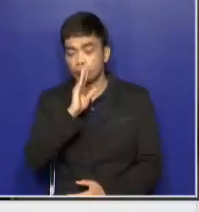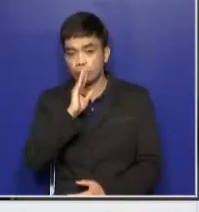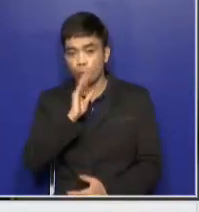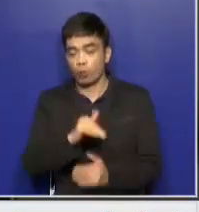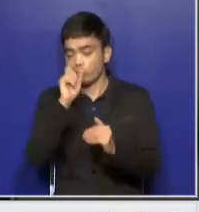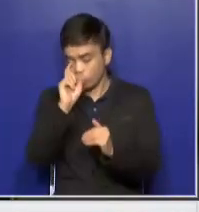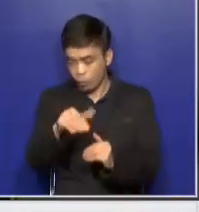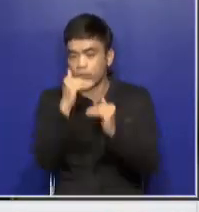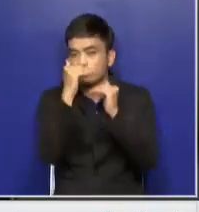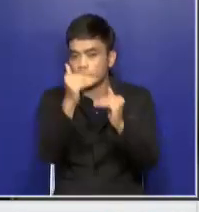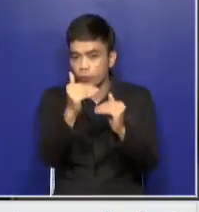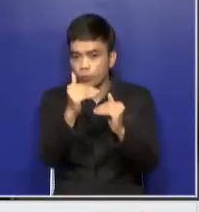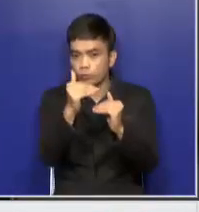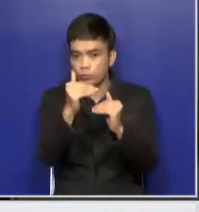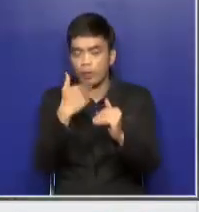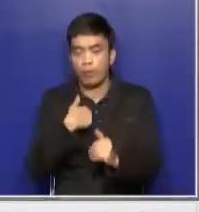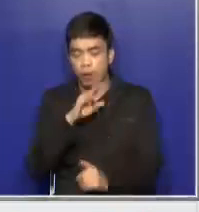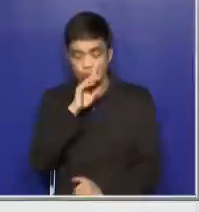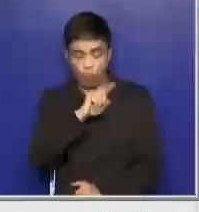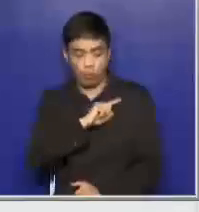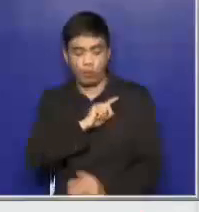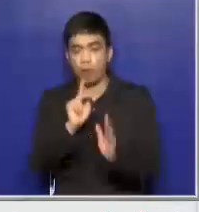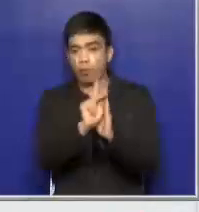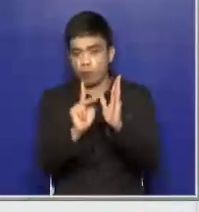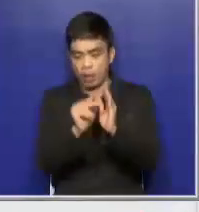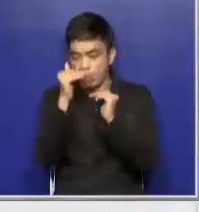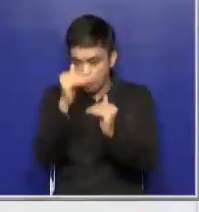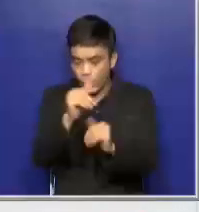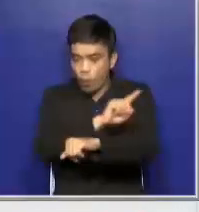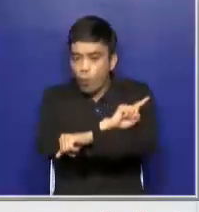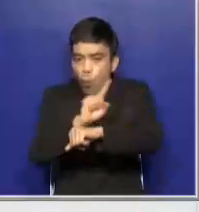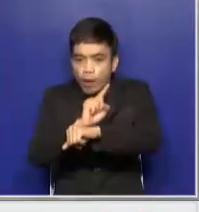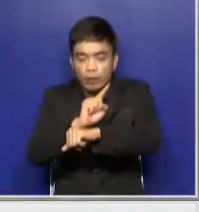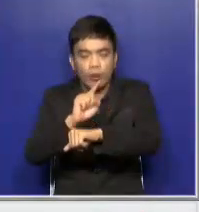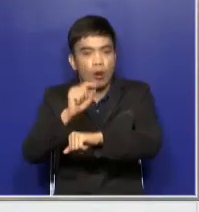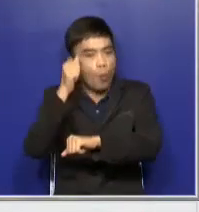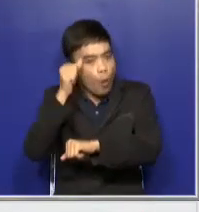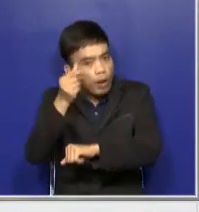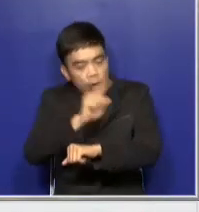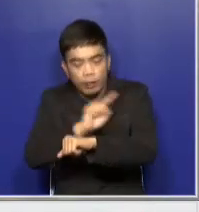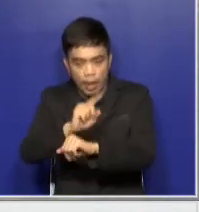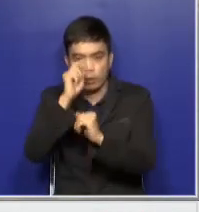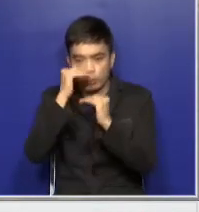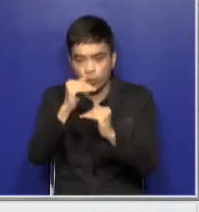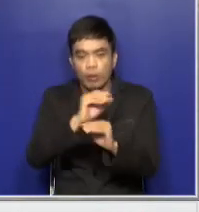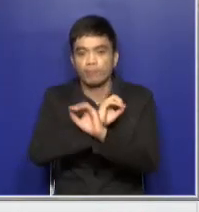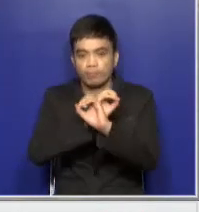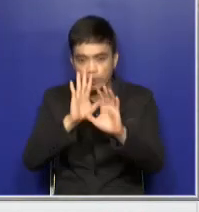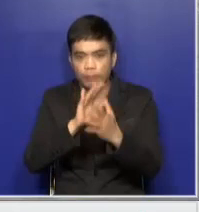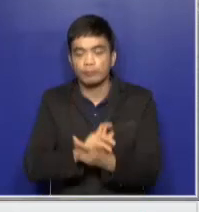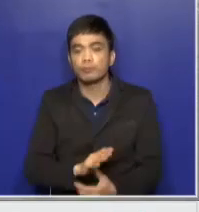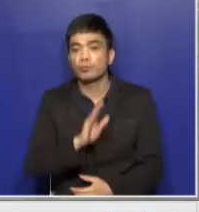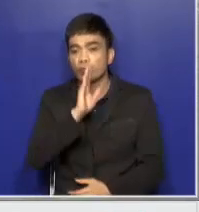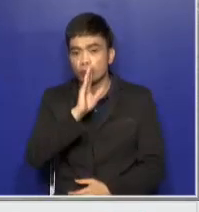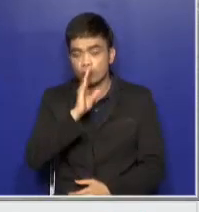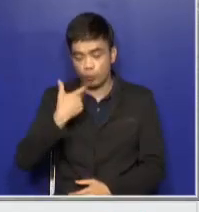ฐานะนิติบัญญัติว่ากำหนดระยะเวลาวันให้ชัดเจนไปเลยเพราะการที่ให้ท่าน